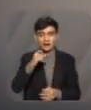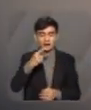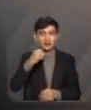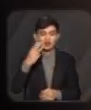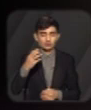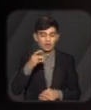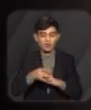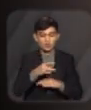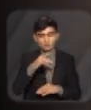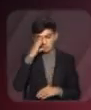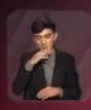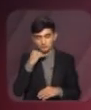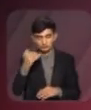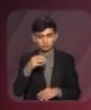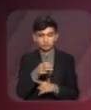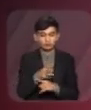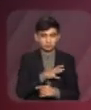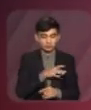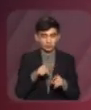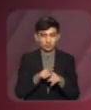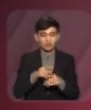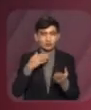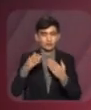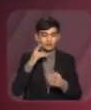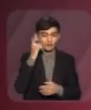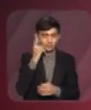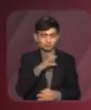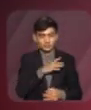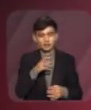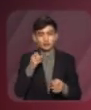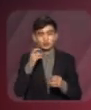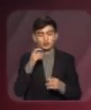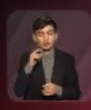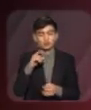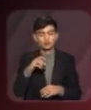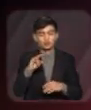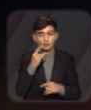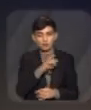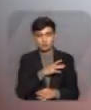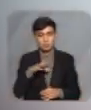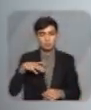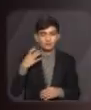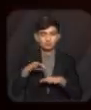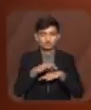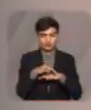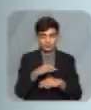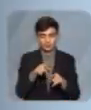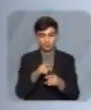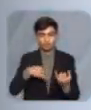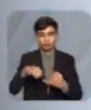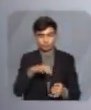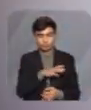мальчика могла нам из бута и вам в телефонном разговоре он рассказал что ребенка связала его бывшая жена во время скандала из-за